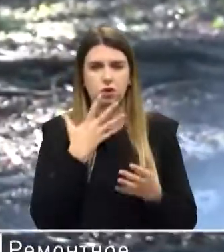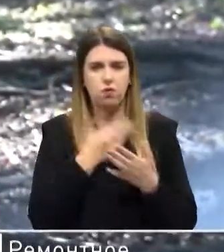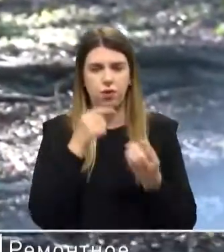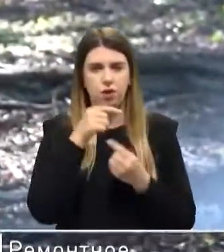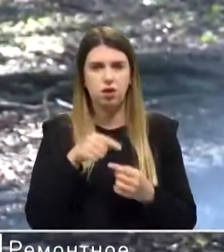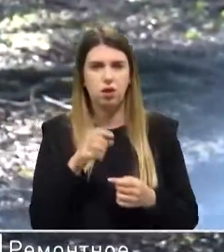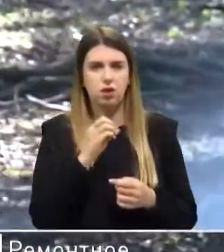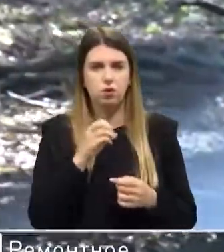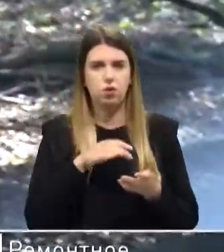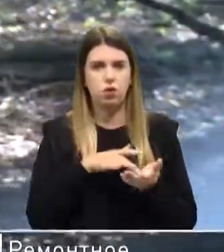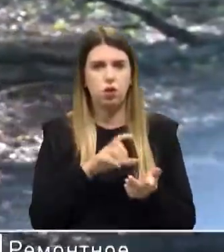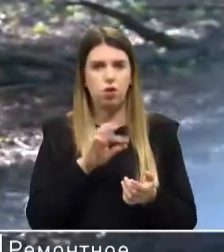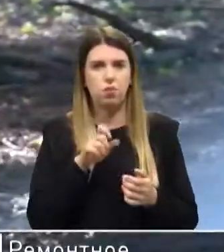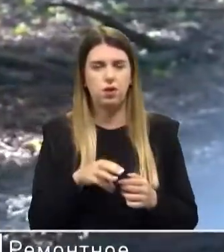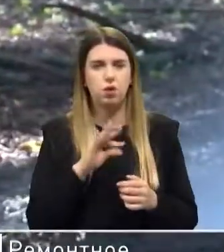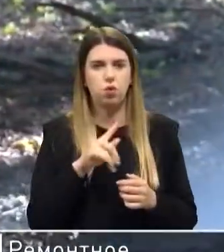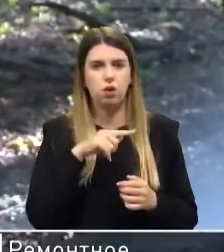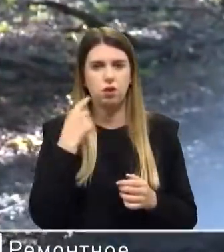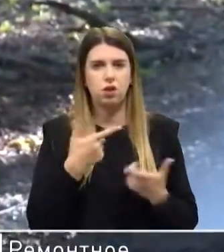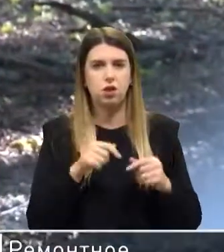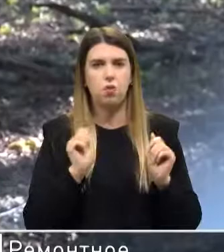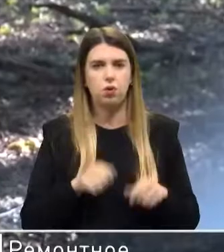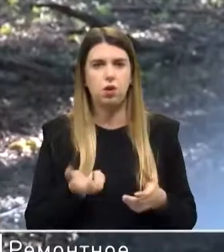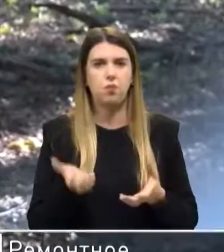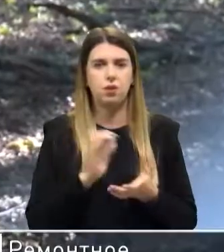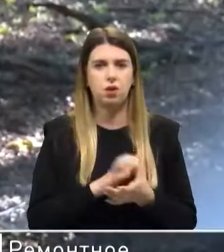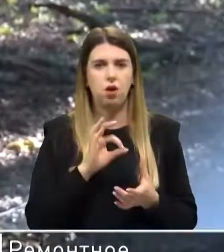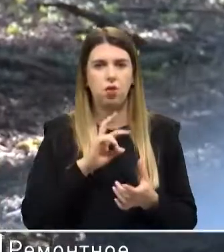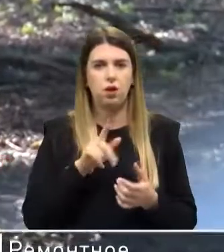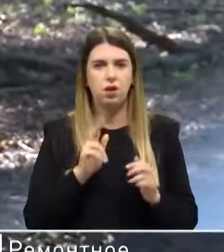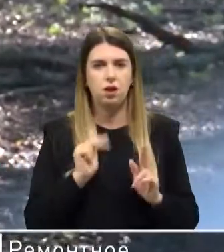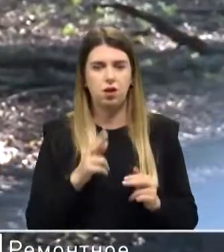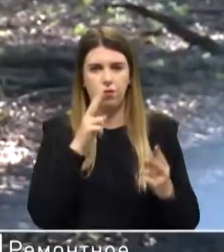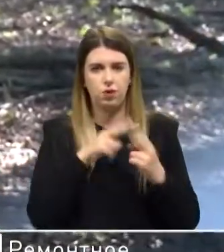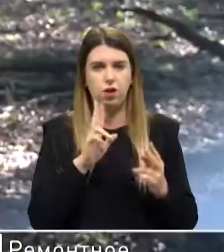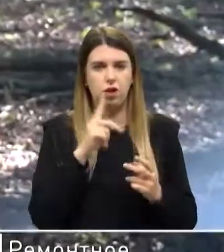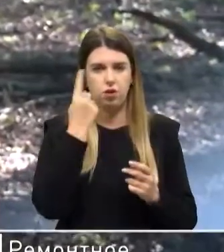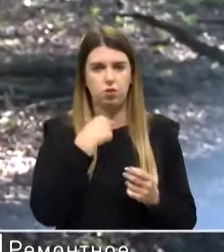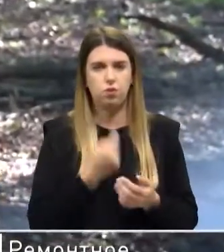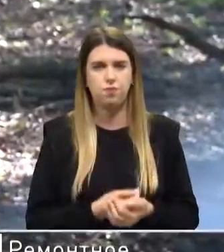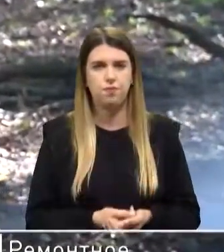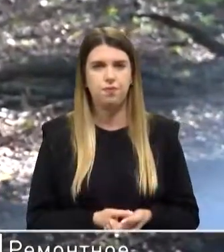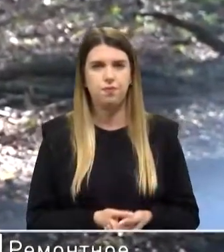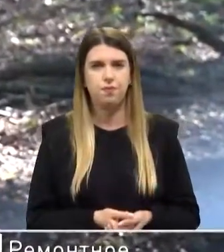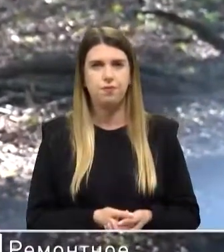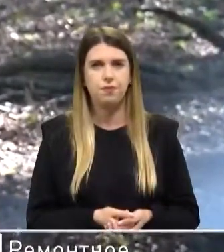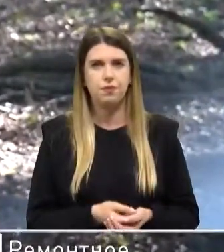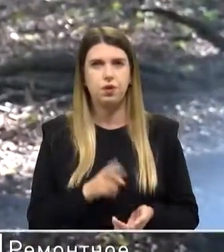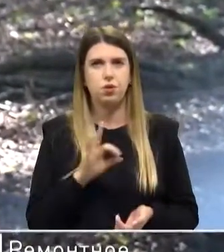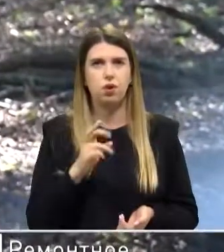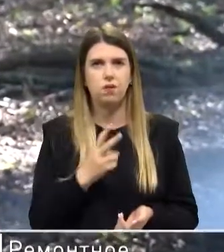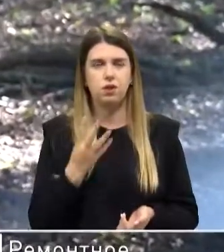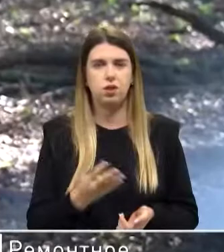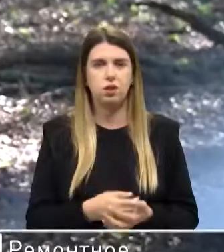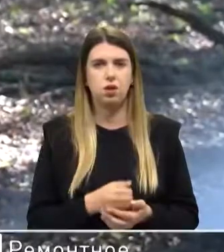это единственный туристический объект на юге России, где можно познакомиться с оленями, как говорится, лицом к лицу. Елена Сарксян, Алексей Покатило,